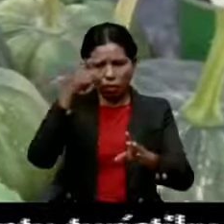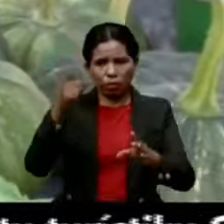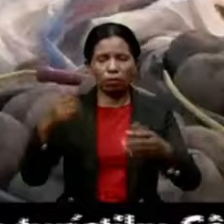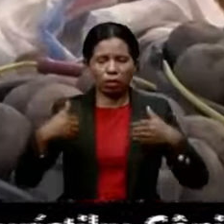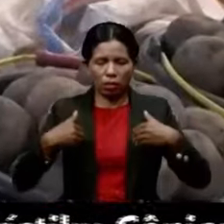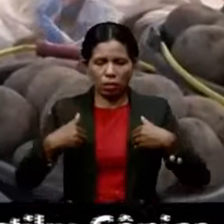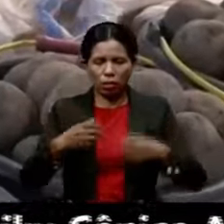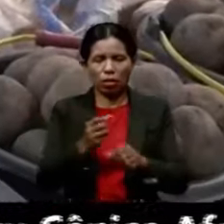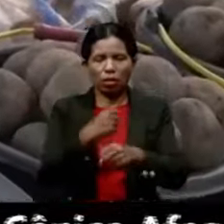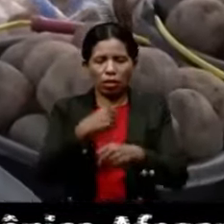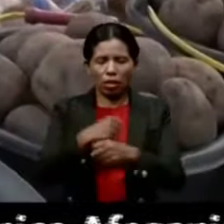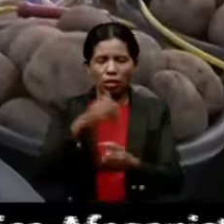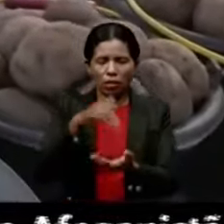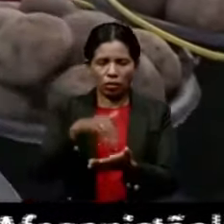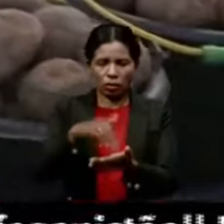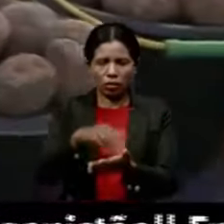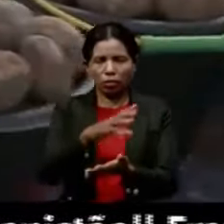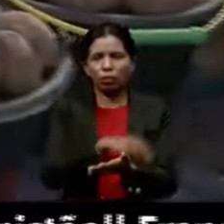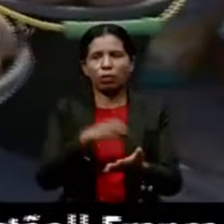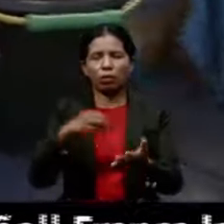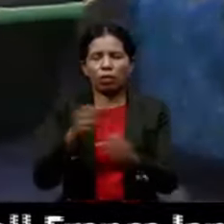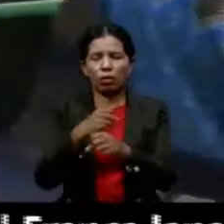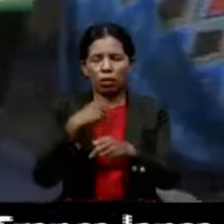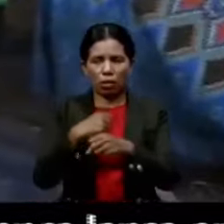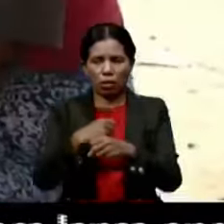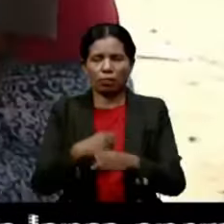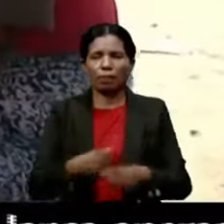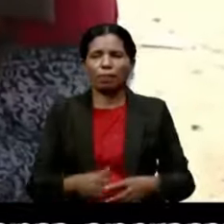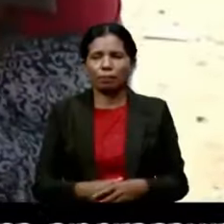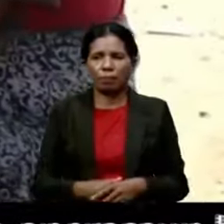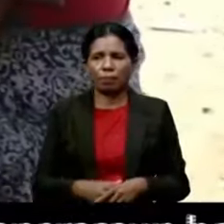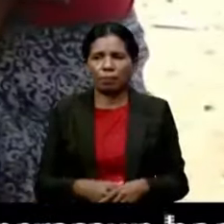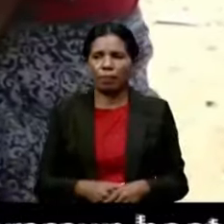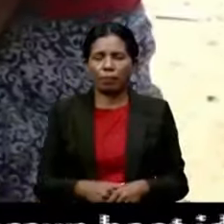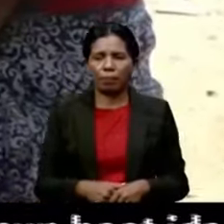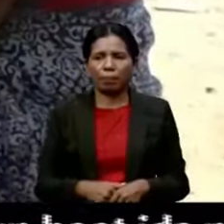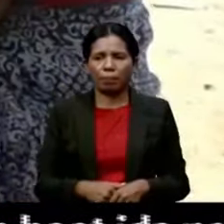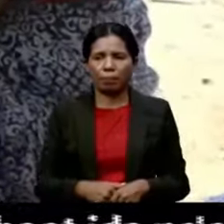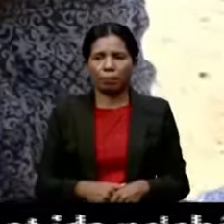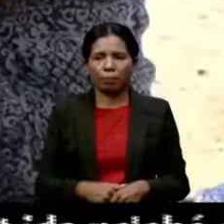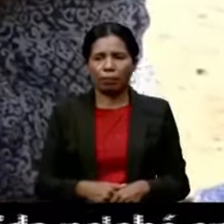hela fase studu de viabilidade molo kalo alargamento. Damian Gonsalves, David Gonsalves, Ziemen.